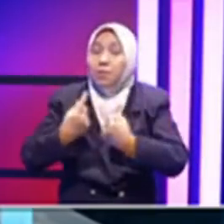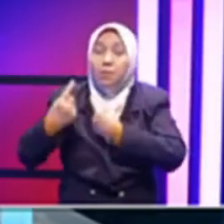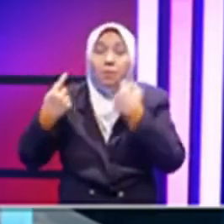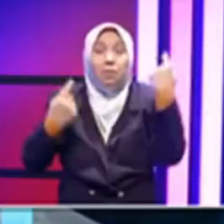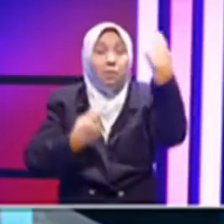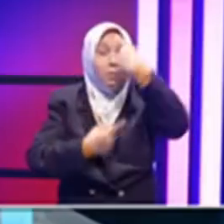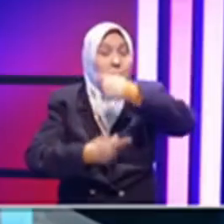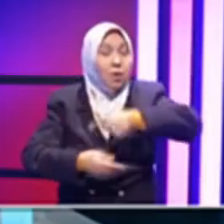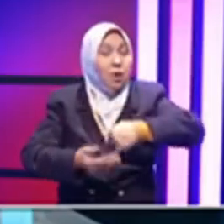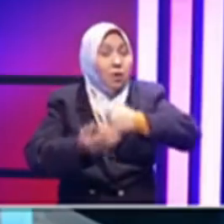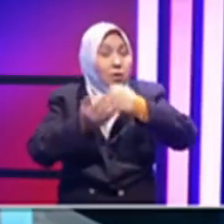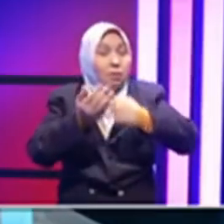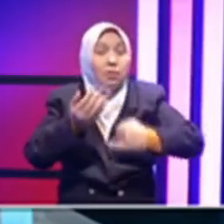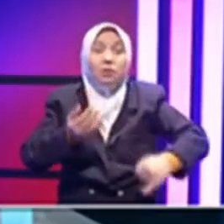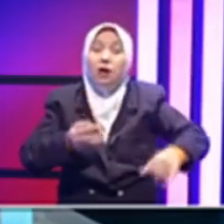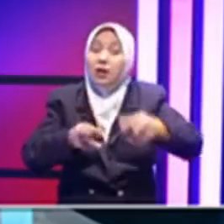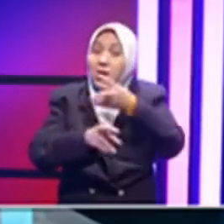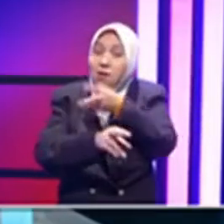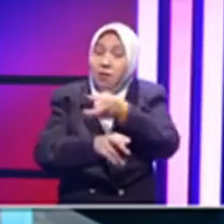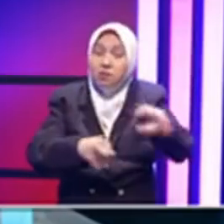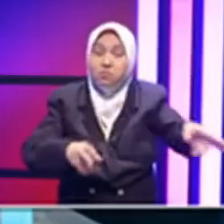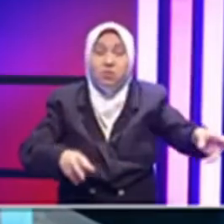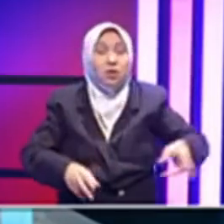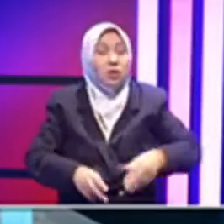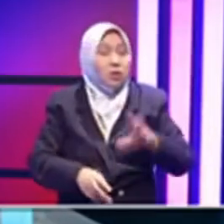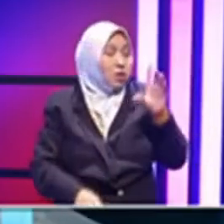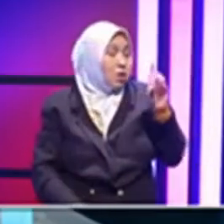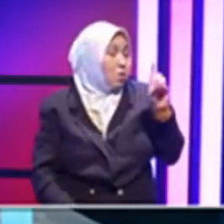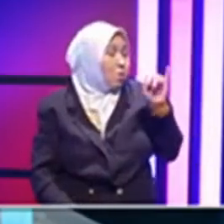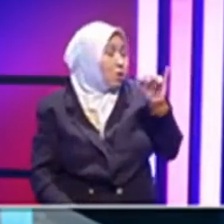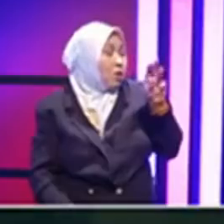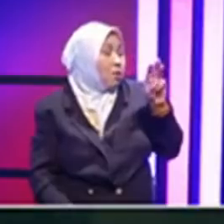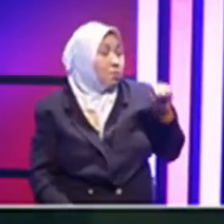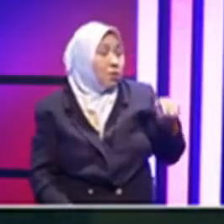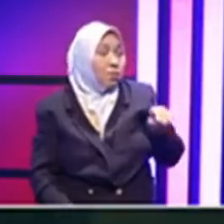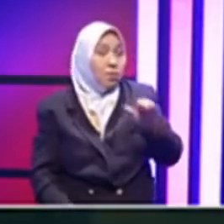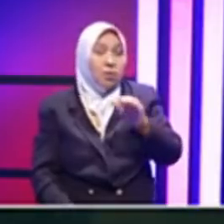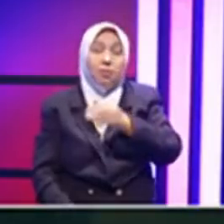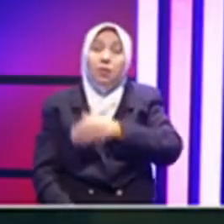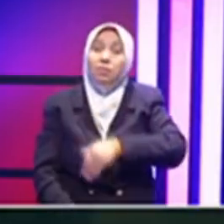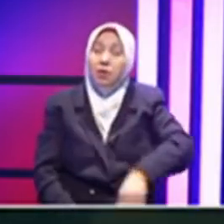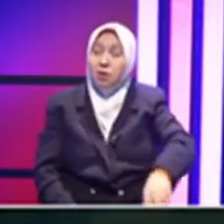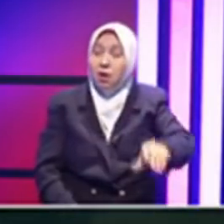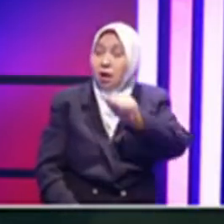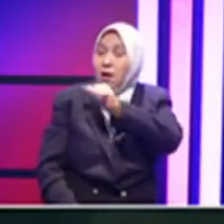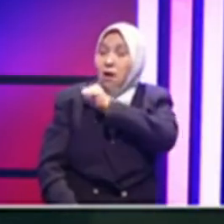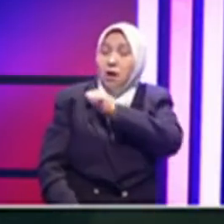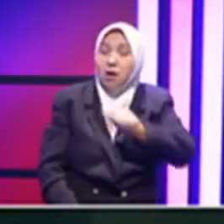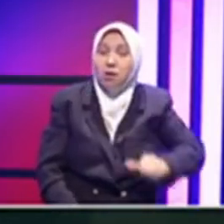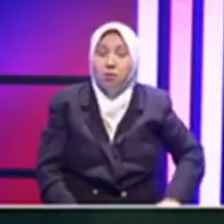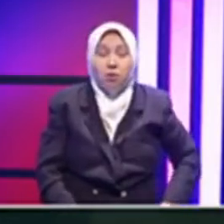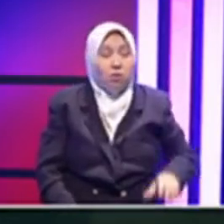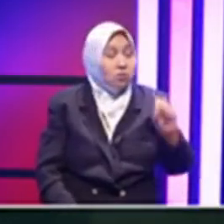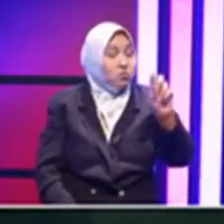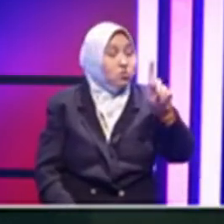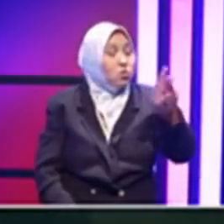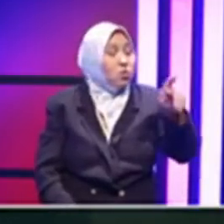Keputeraan Rasmi Kebawah Duli Yang Maha Mulia Seri Paduka Baginda Yang Dipertua Agong As-Sultan